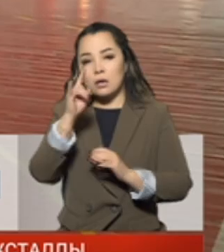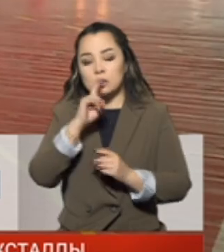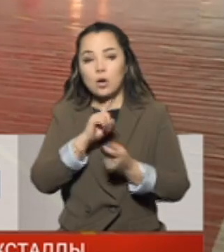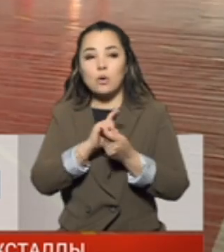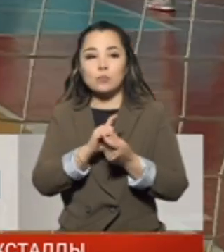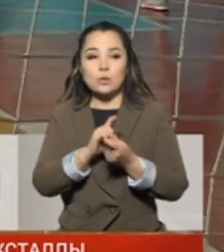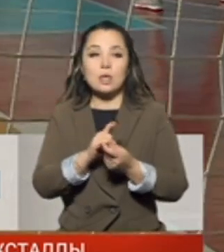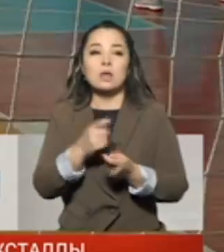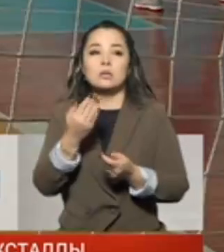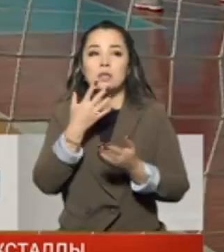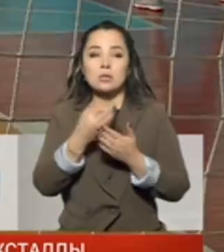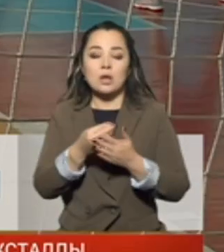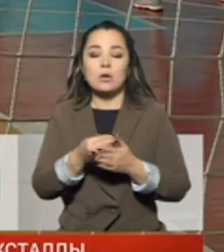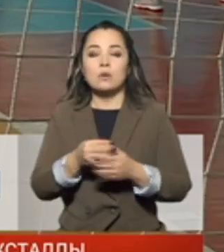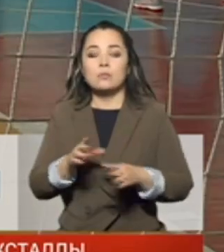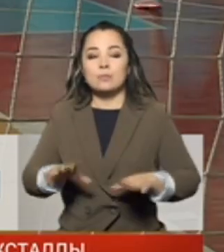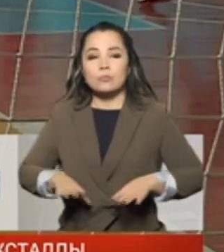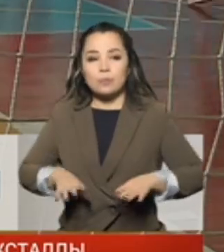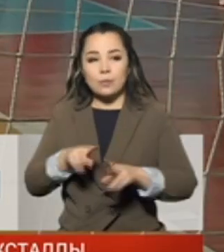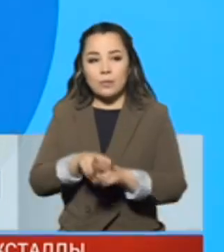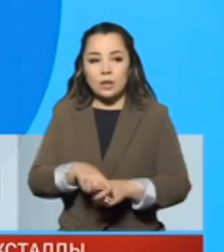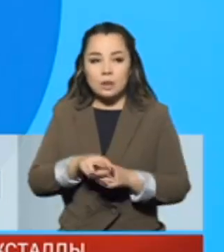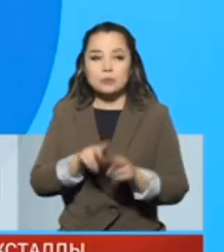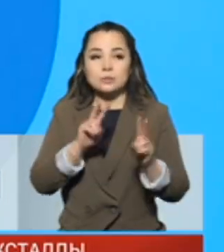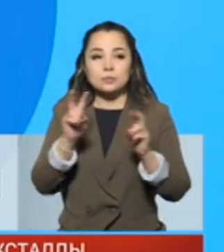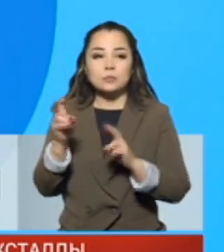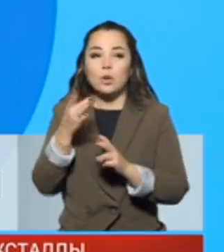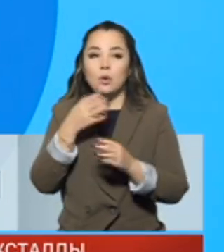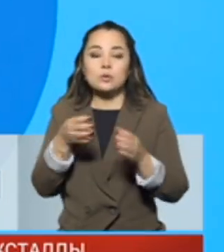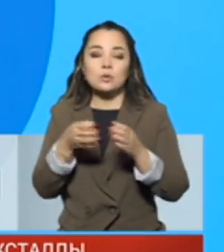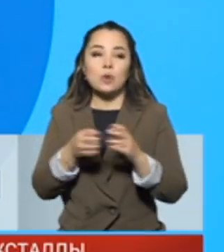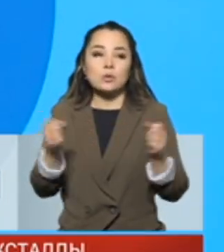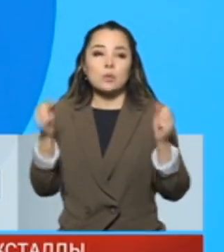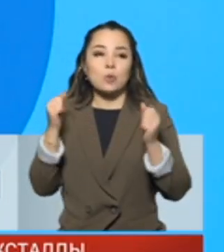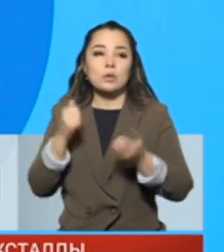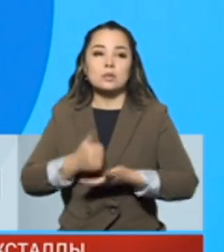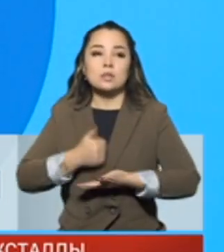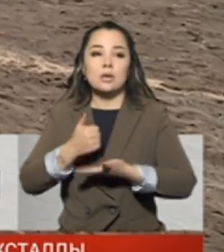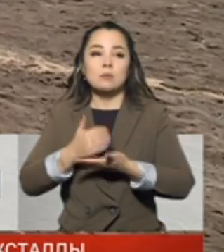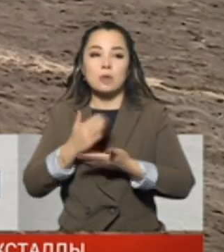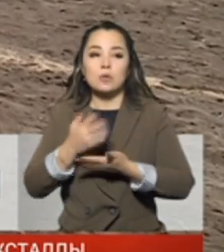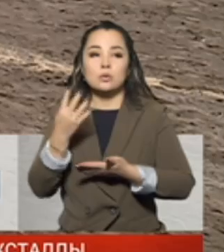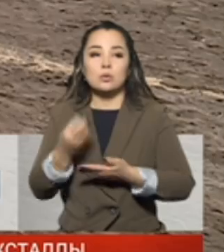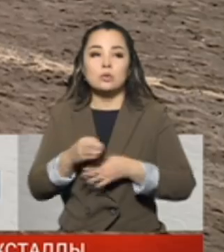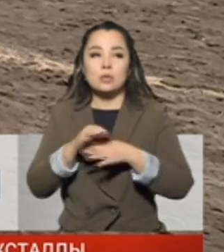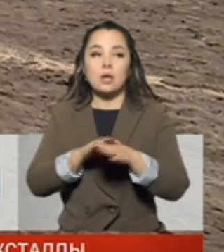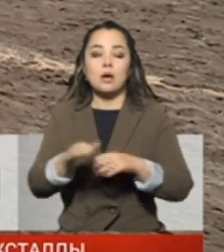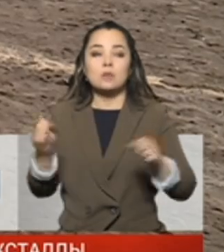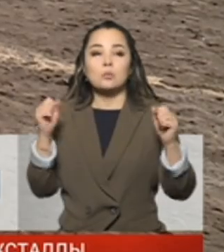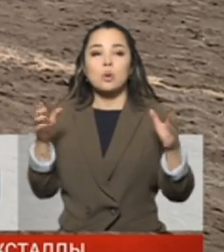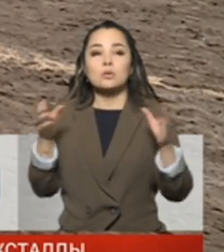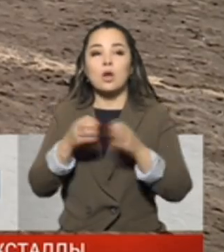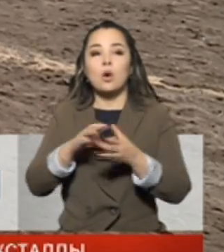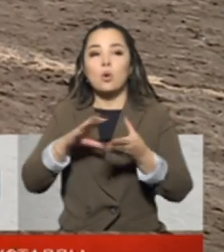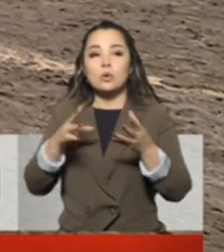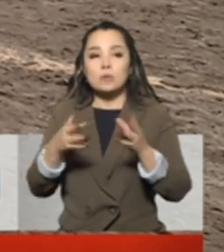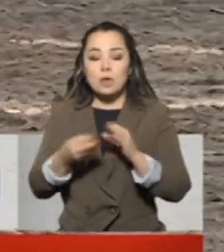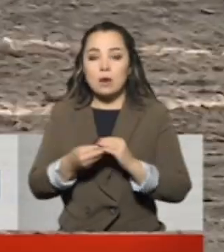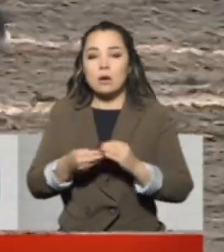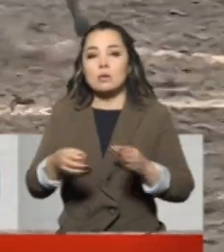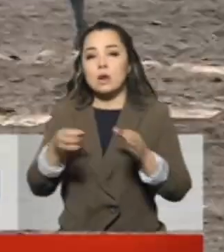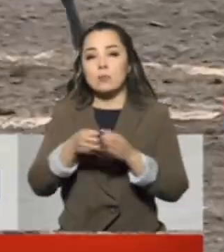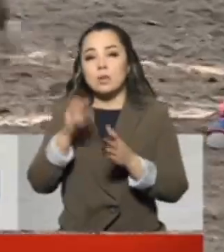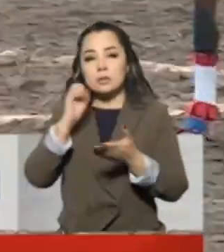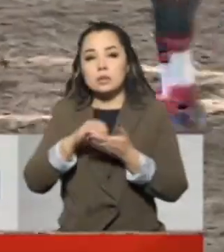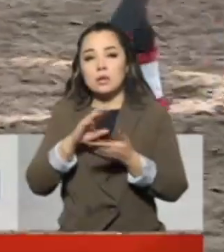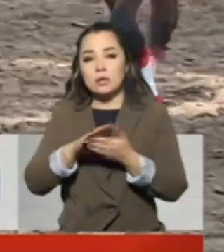күресі, көкпар, аударыспақ, теңге алу секілді ұлттық спорттың да бәсі биік болды. 4 күнге созылған спартакиаданың қорытындысымен командалық